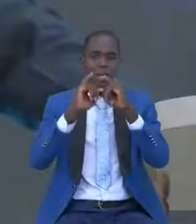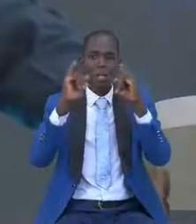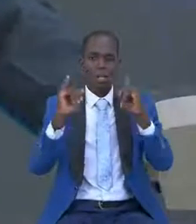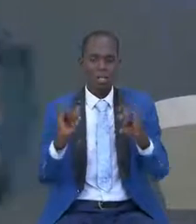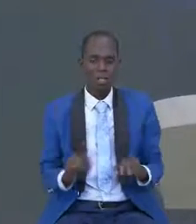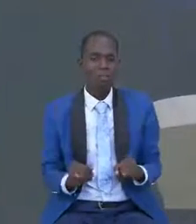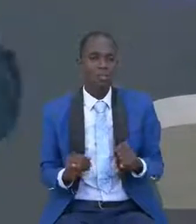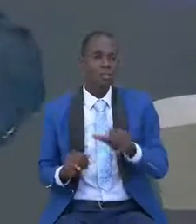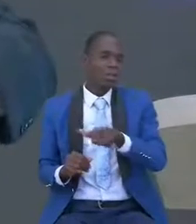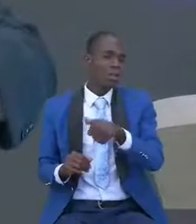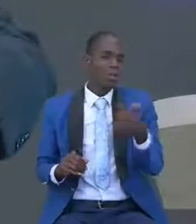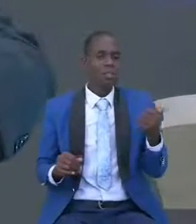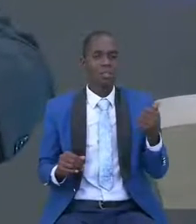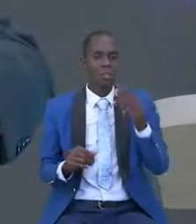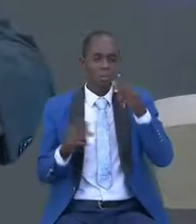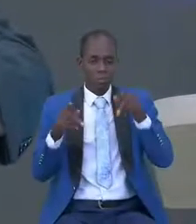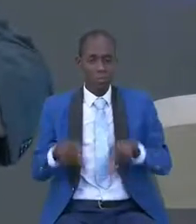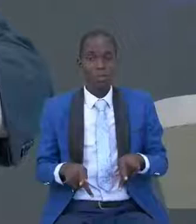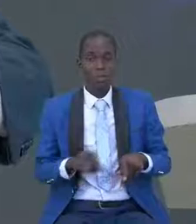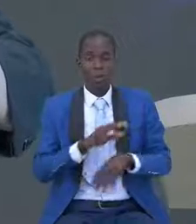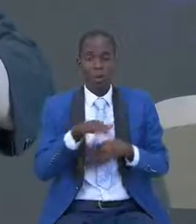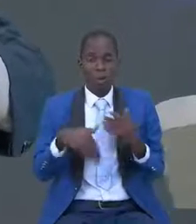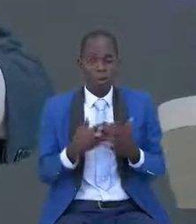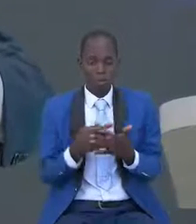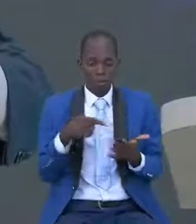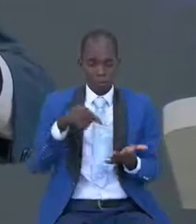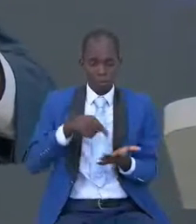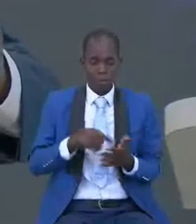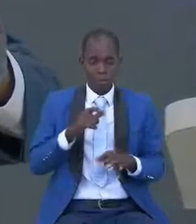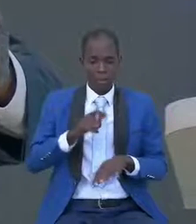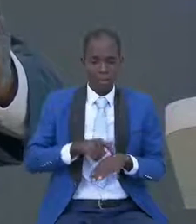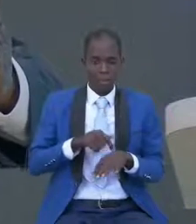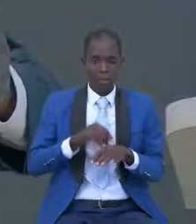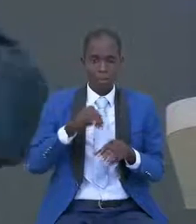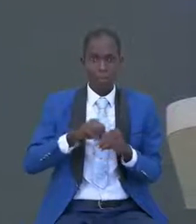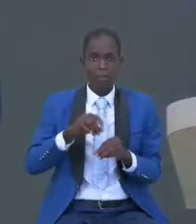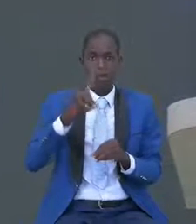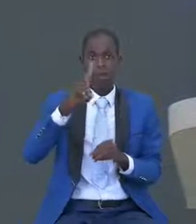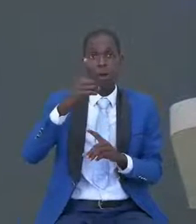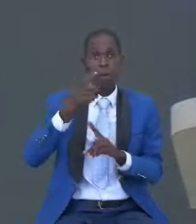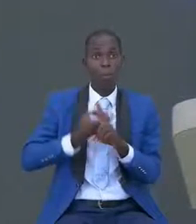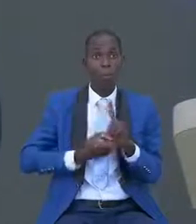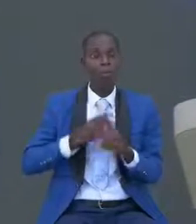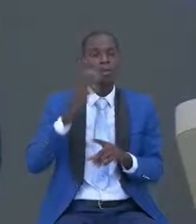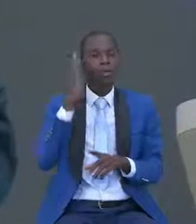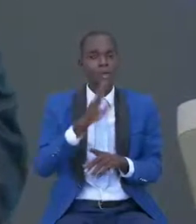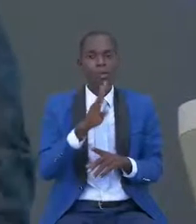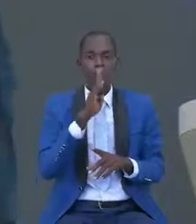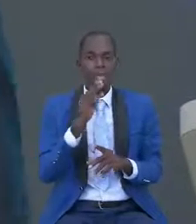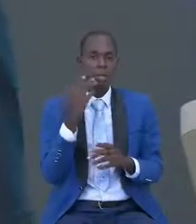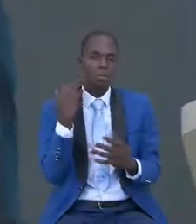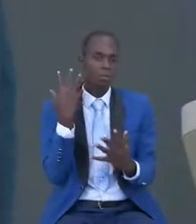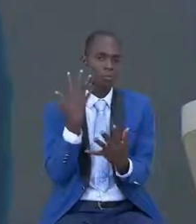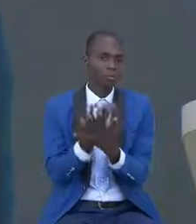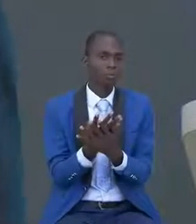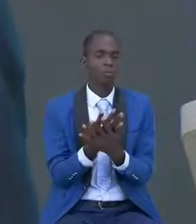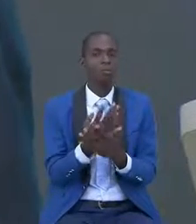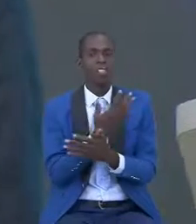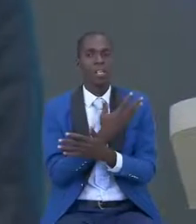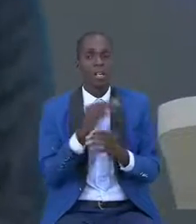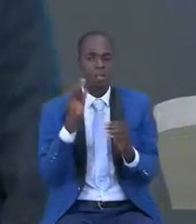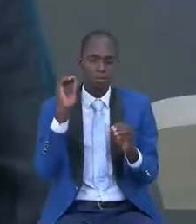personne, pendant cette période, en un mois, sera arrêté et jeté dans la